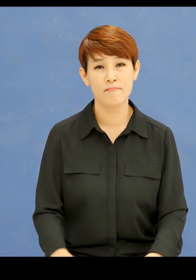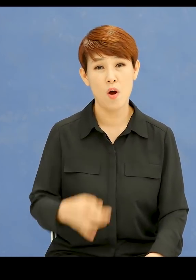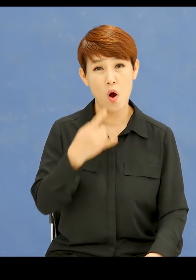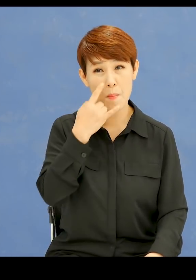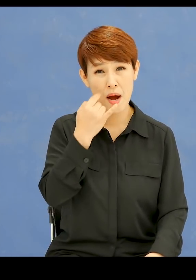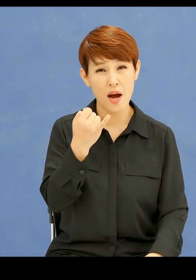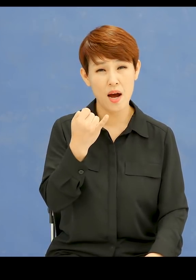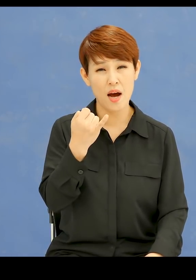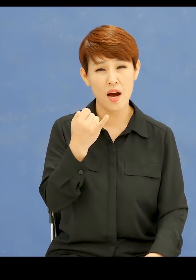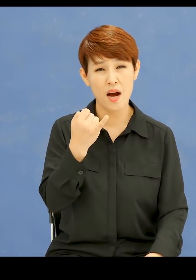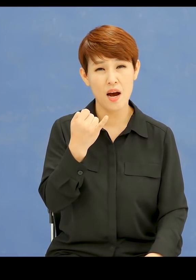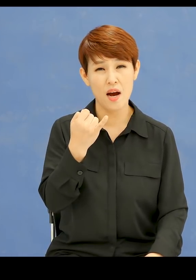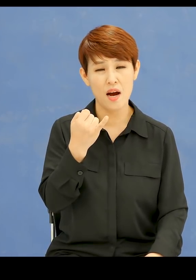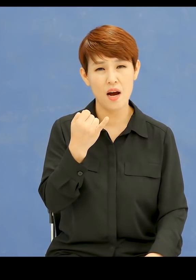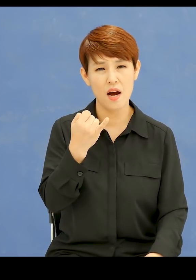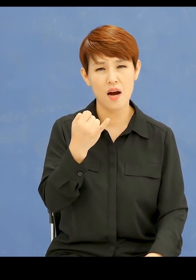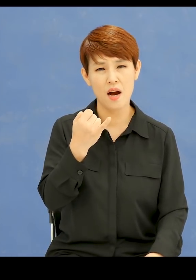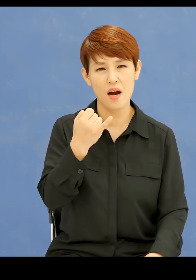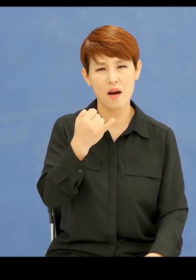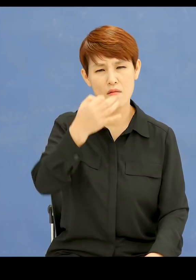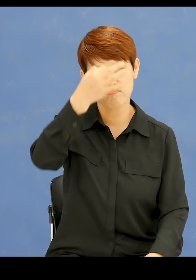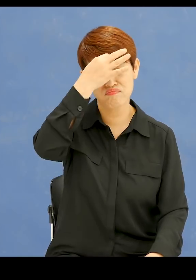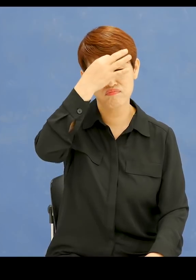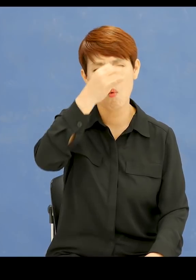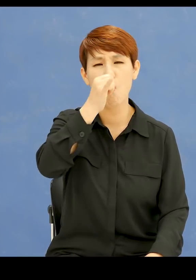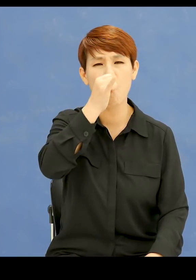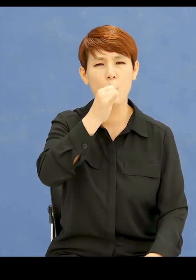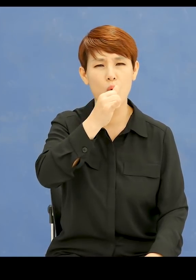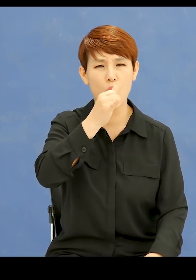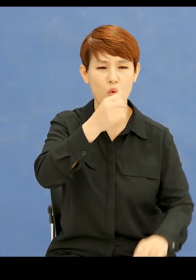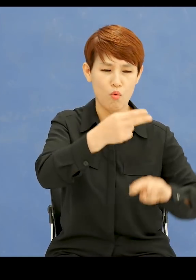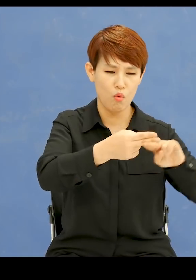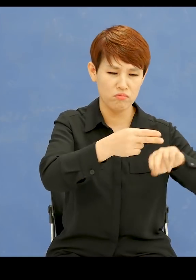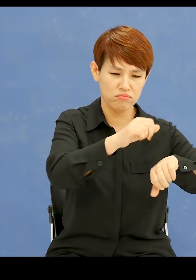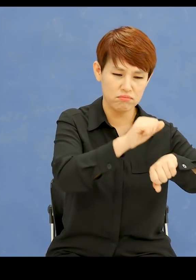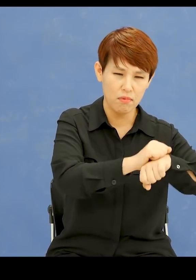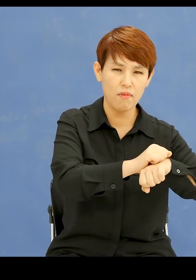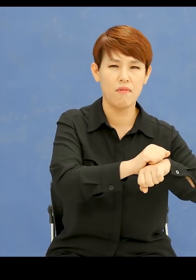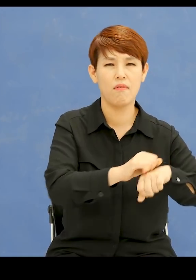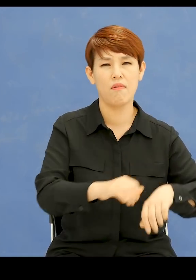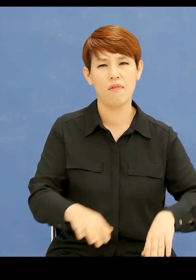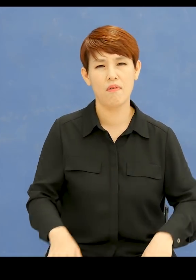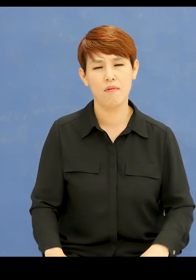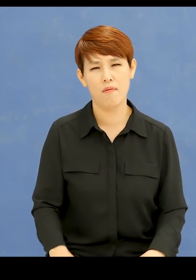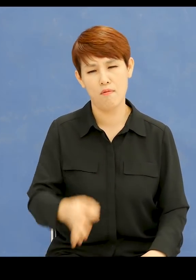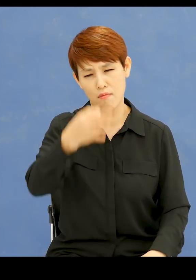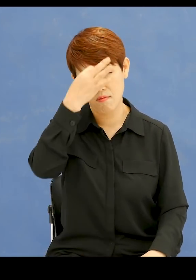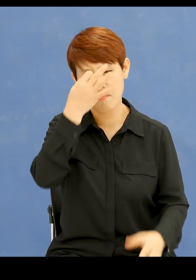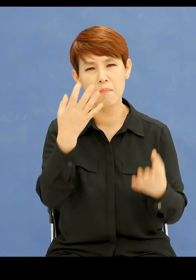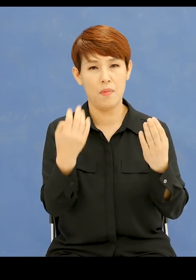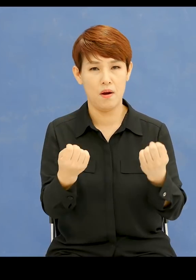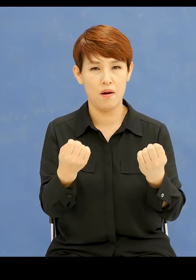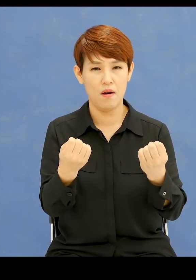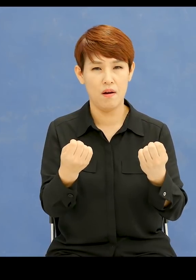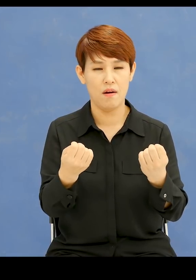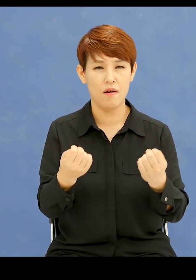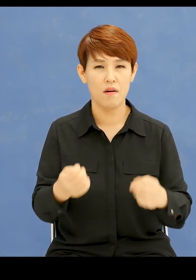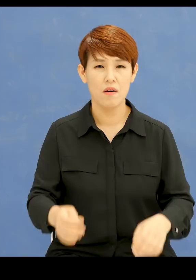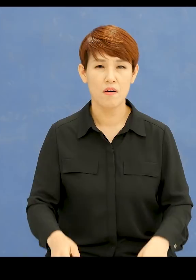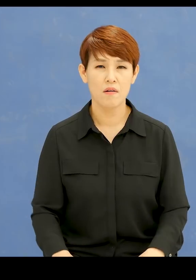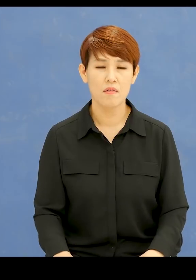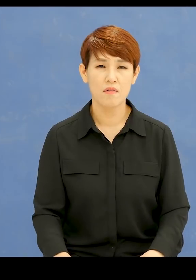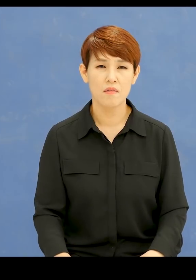워낙 다른 일을 하실 줄 모르는 게 아닌데 사실 음식도 잘하시고 재주도 많으신데